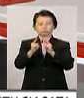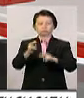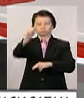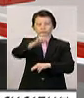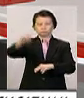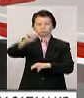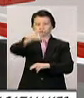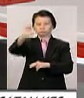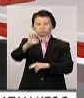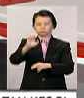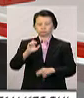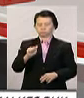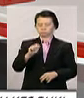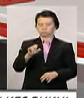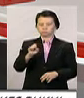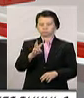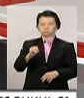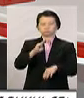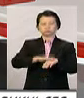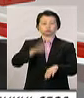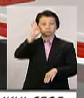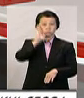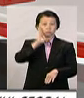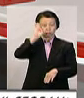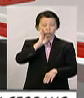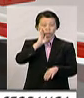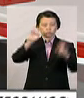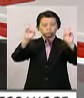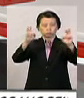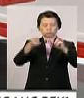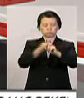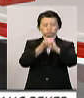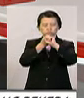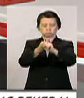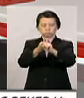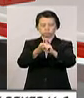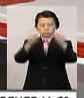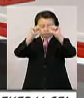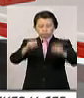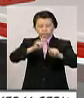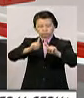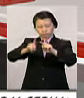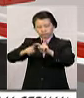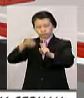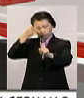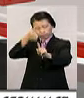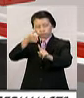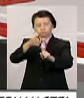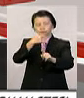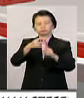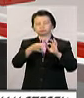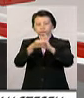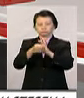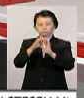Eropah ASEM ke-12 di Brussels, Belgium bertajuk memperkukuh sistem pelbagai hala meningkatkan kerjasama ASEM